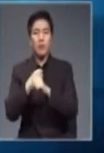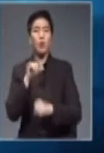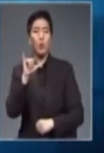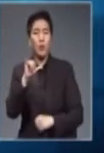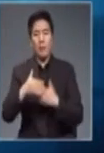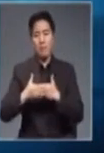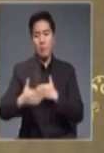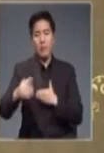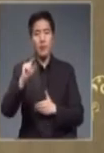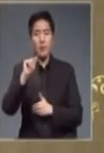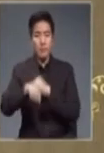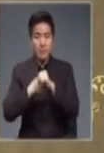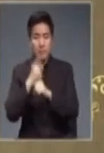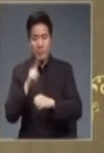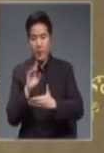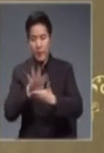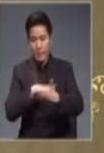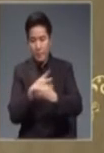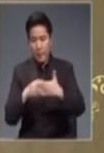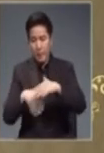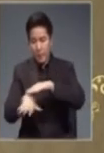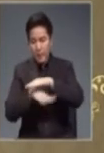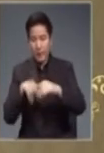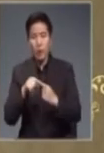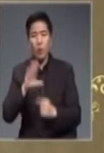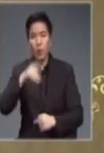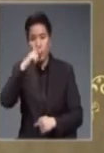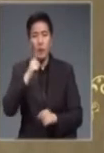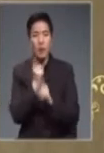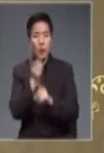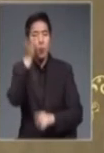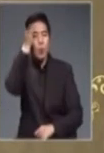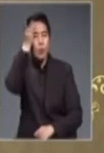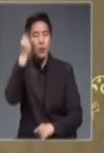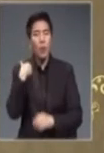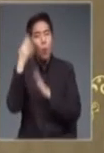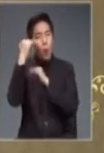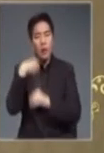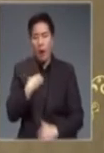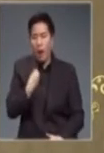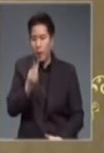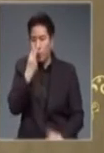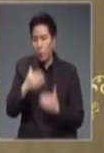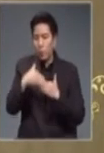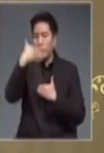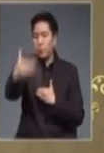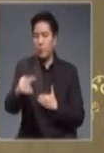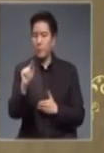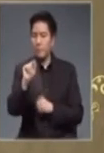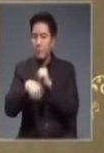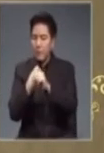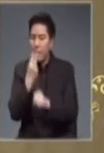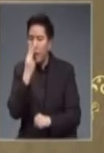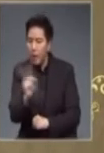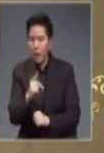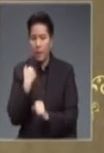าถึงข้อมูลข่าวสารที่เป็นประโยชน์เพื่อสร้างวิสัยทัศน์ในการที่เราจะก้าวไปสู่การศึกษาไร้พรมแดนรัฐบาลจึงได้